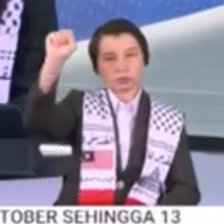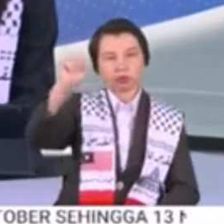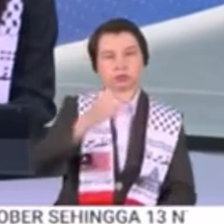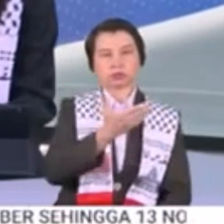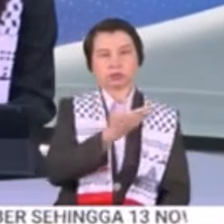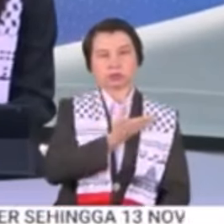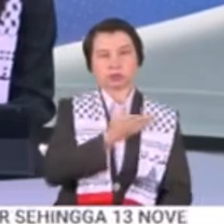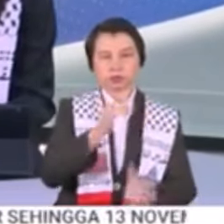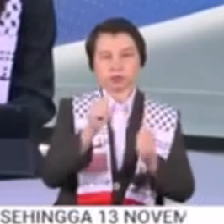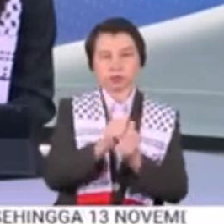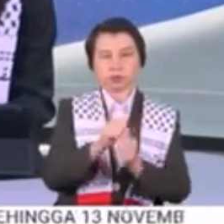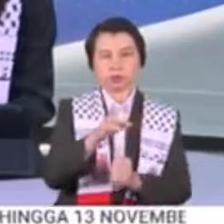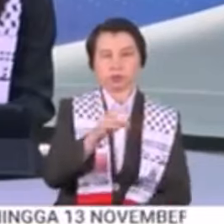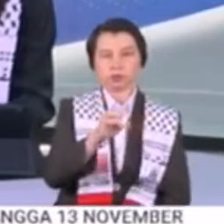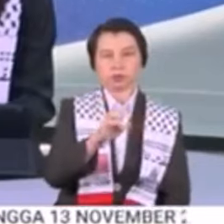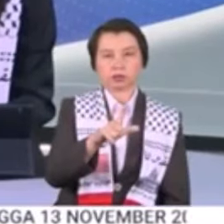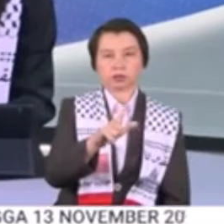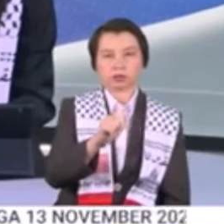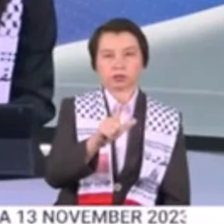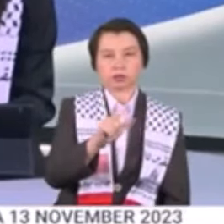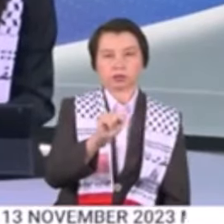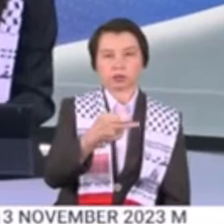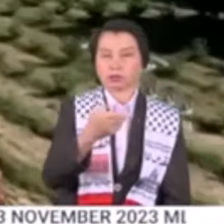Palestin bersama Delaila Kadir.